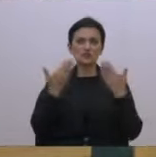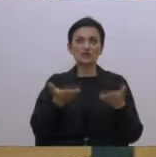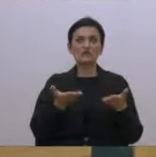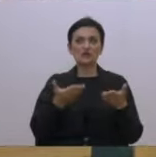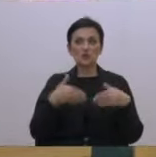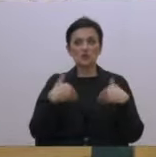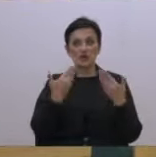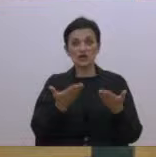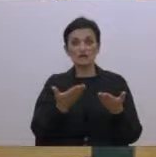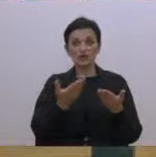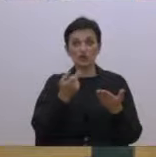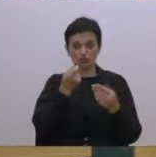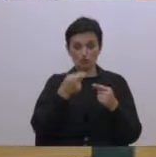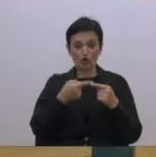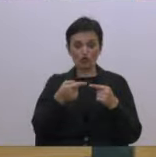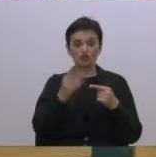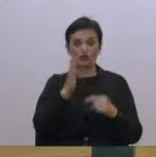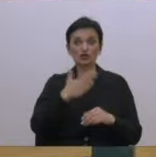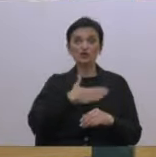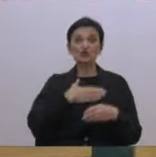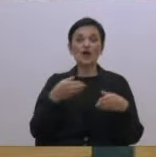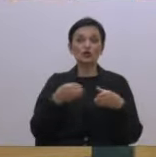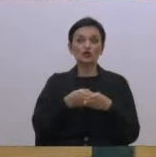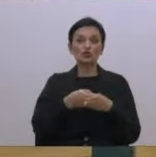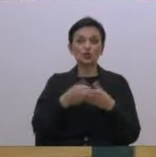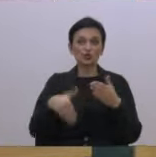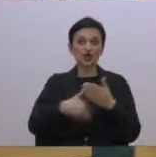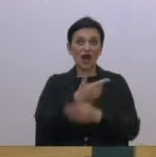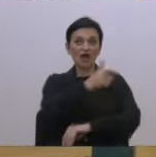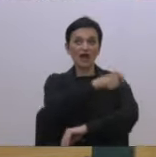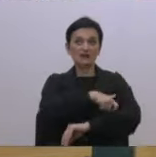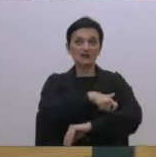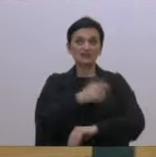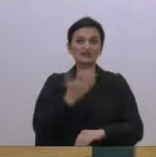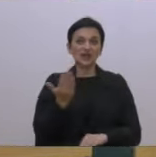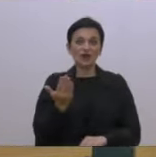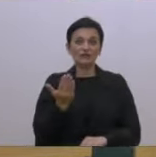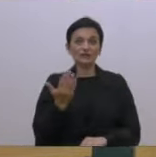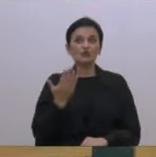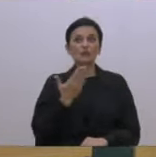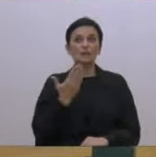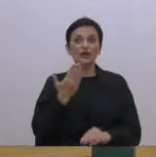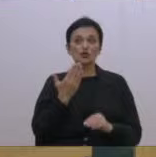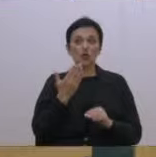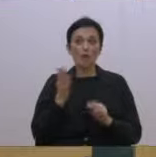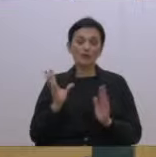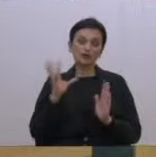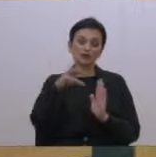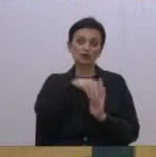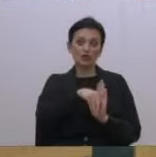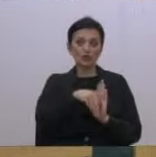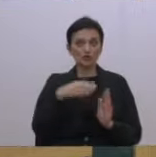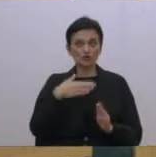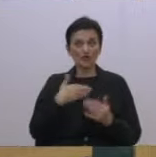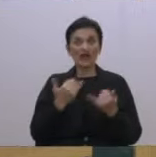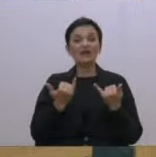მივესალმებით ცოტახანში ჩვენი გუნდის ახალ წევრს, რომელიც შემოგვიერთდება ჩვენ.